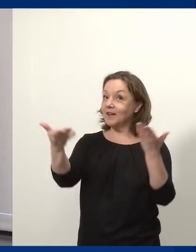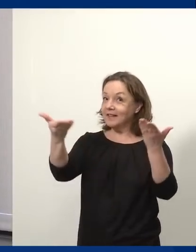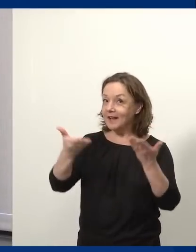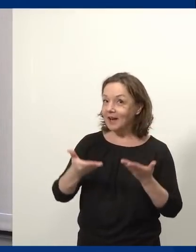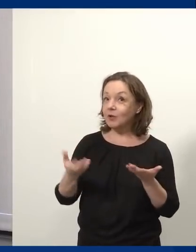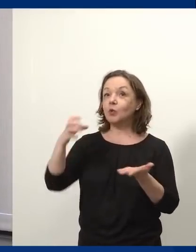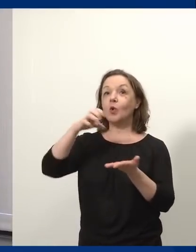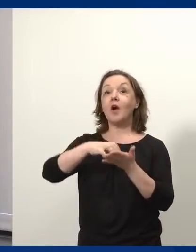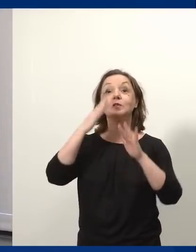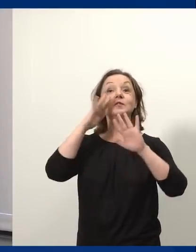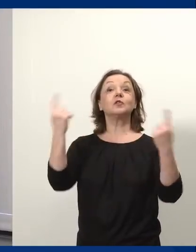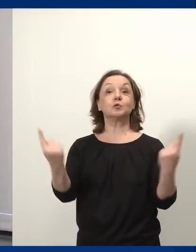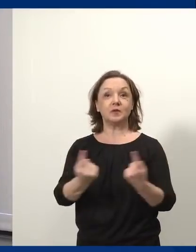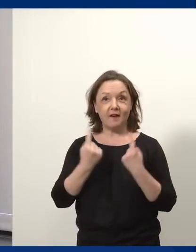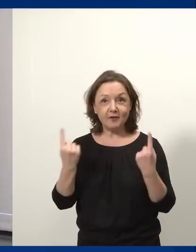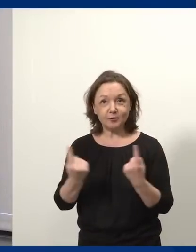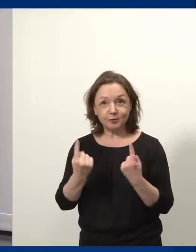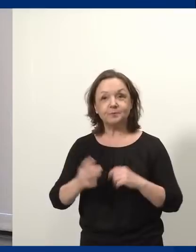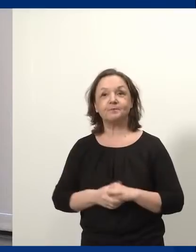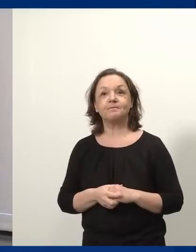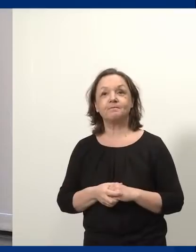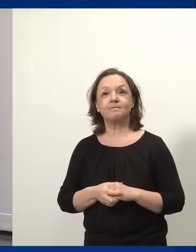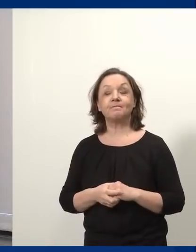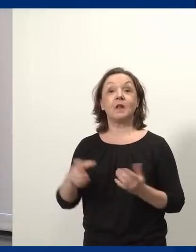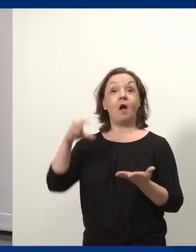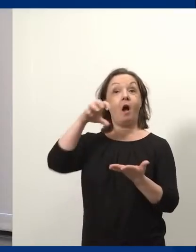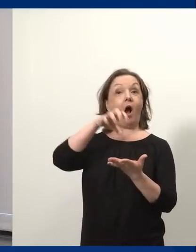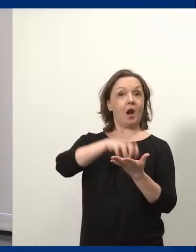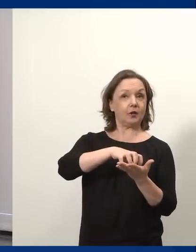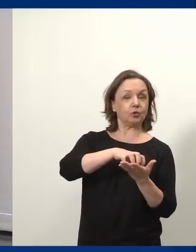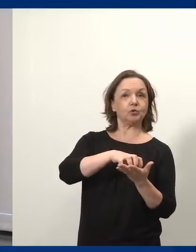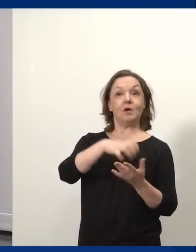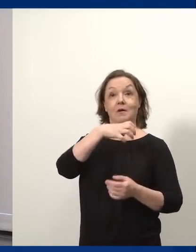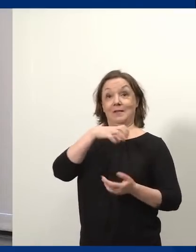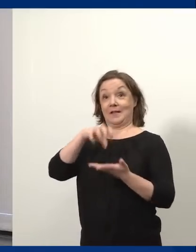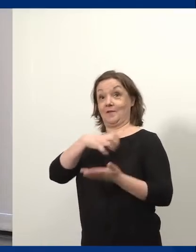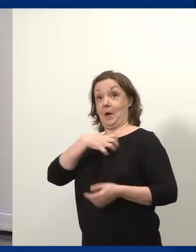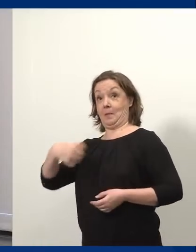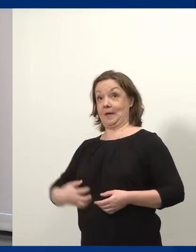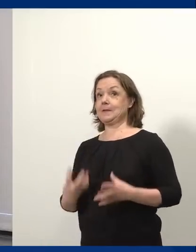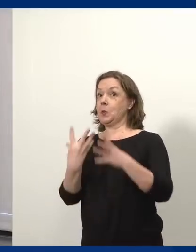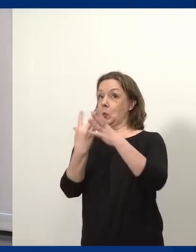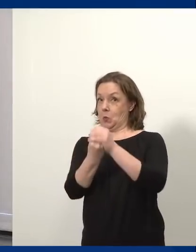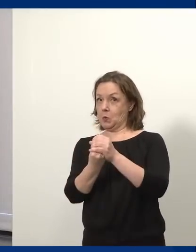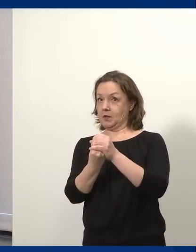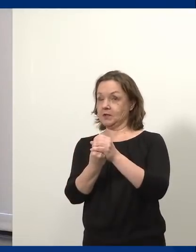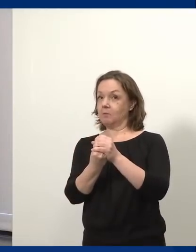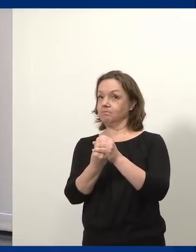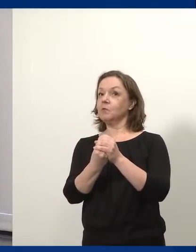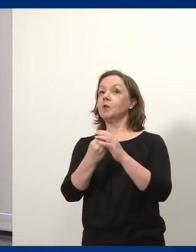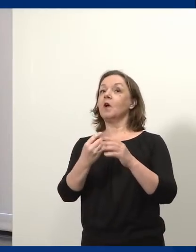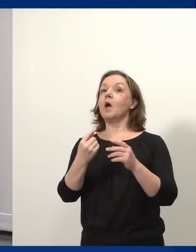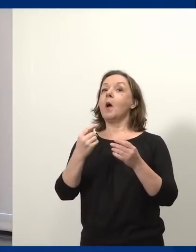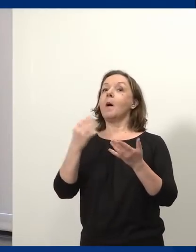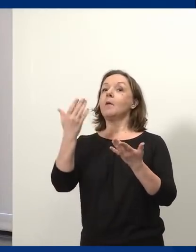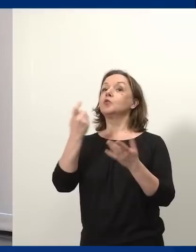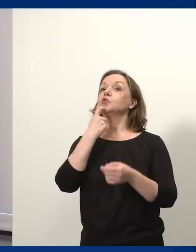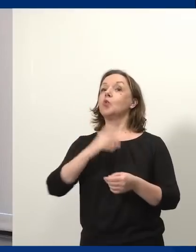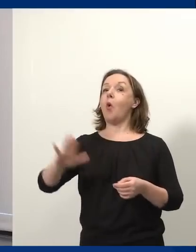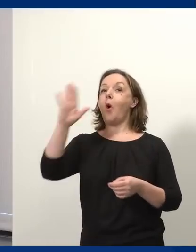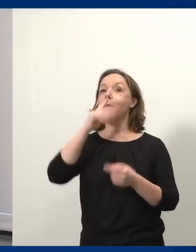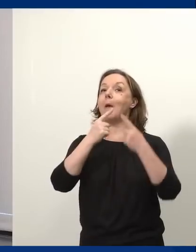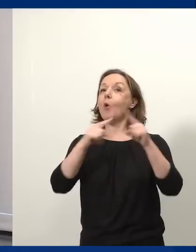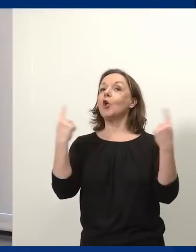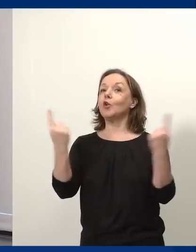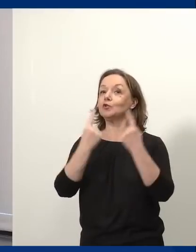hallituksen tiedotustilaisuuteen. Hallitus on yhteistoiminnassa tasavallan presidentin kanssa todennut, että maassa vallitsevat poikkeusolot ja tehnyt